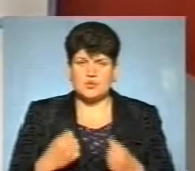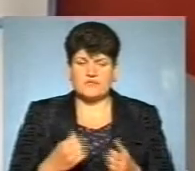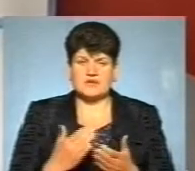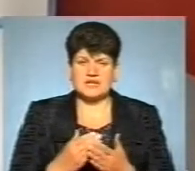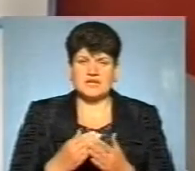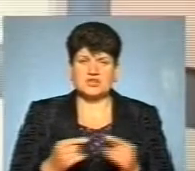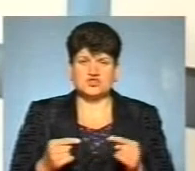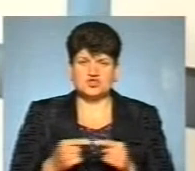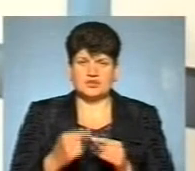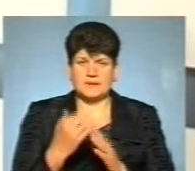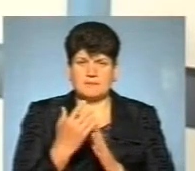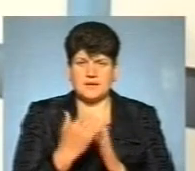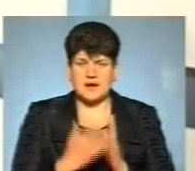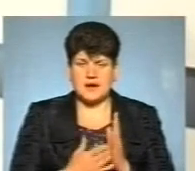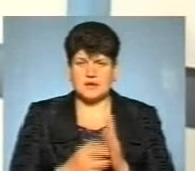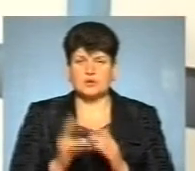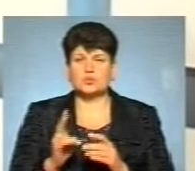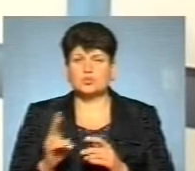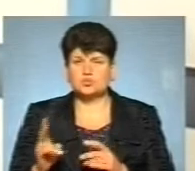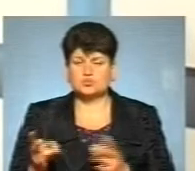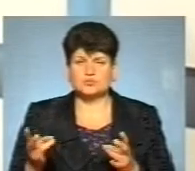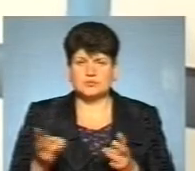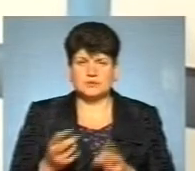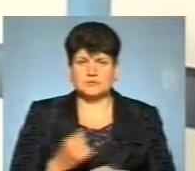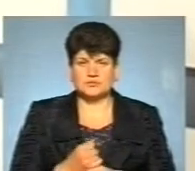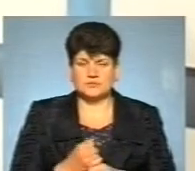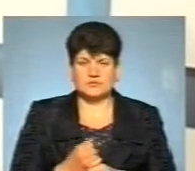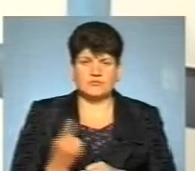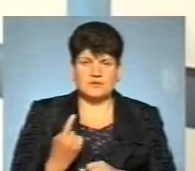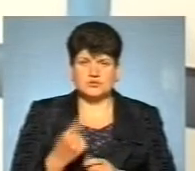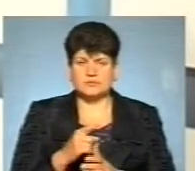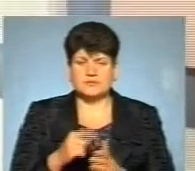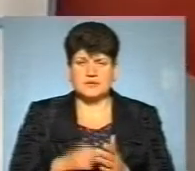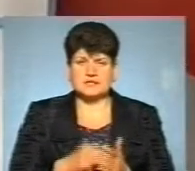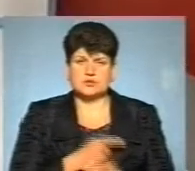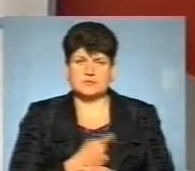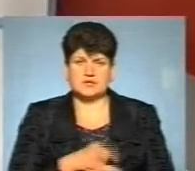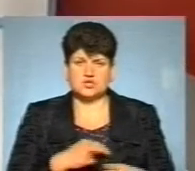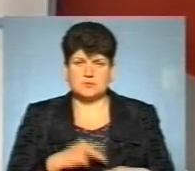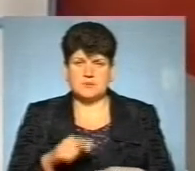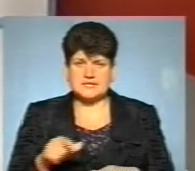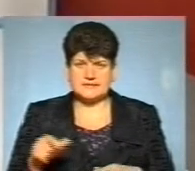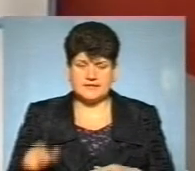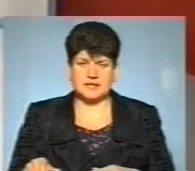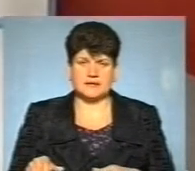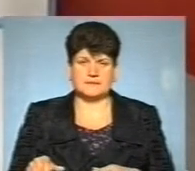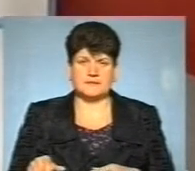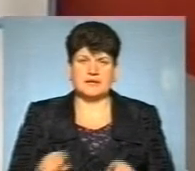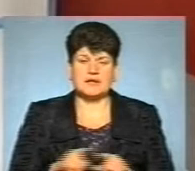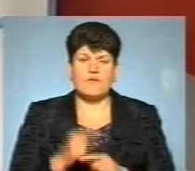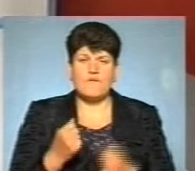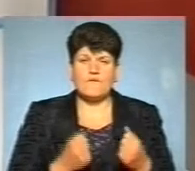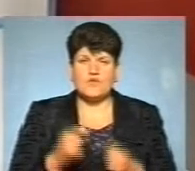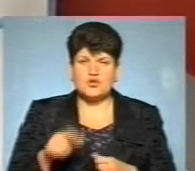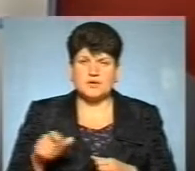чіткий перелік, кому, власне, необхідно. Ну, йдеться спершу про те, що медпрацівники і також водії, зараз,